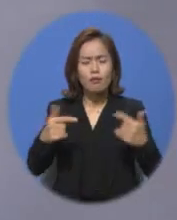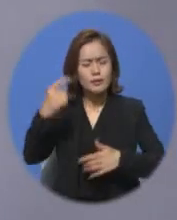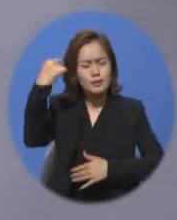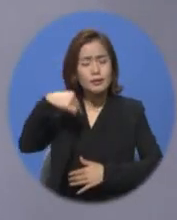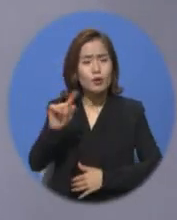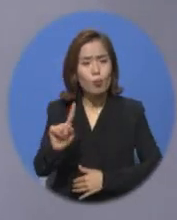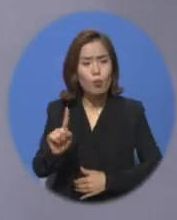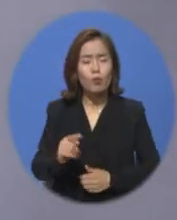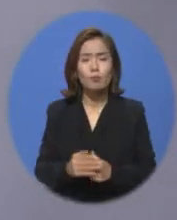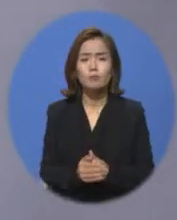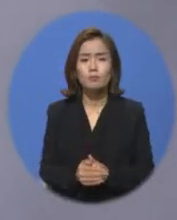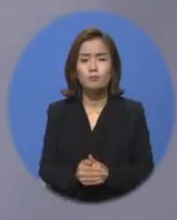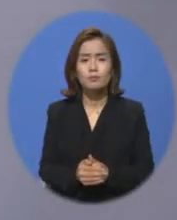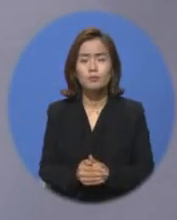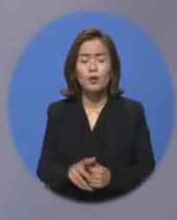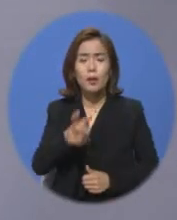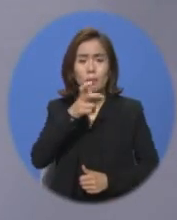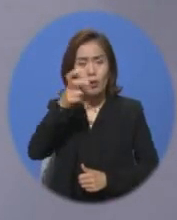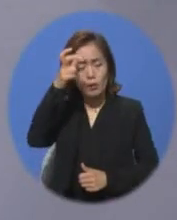하면서깨달은것은